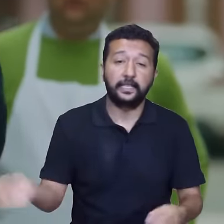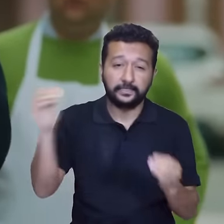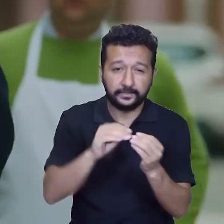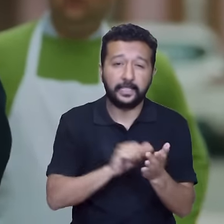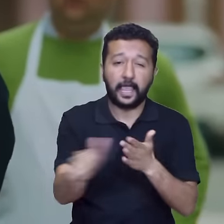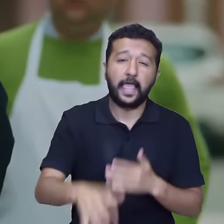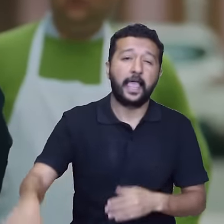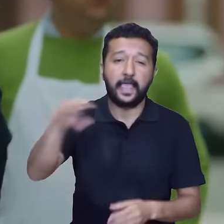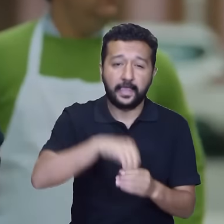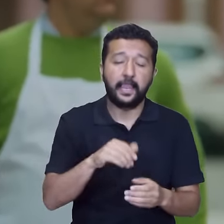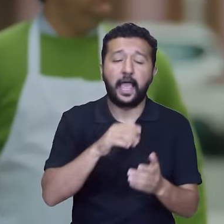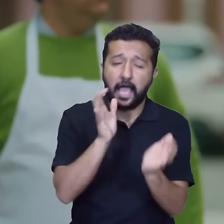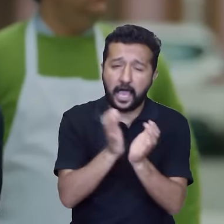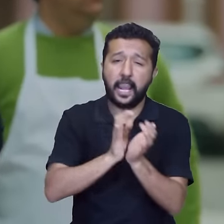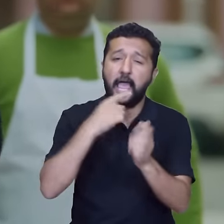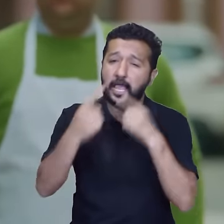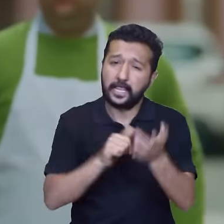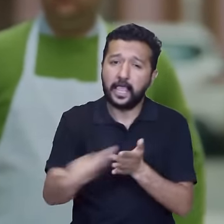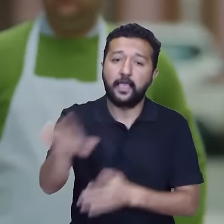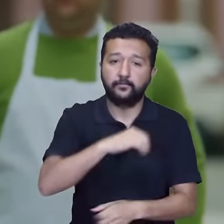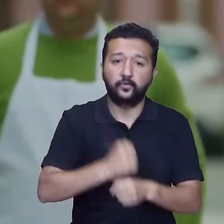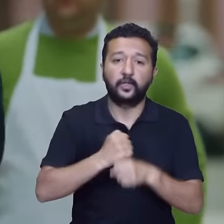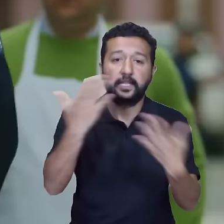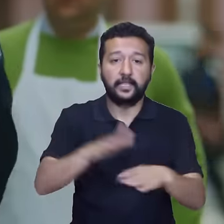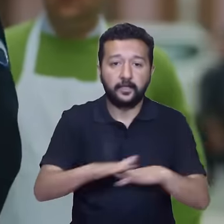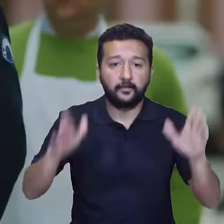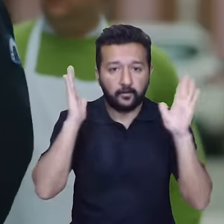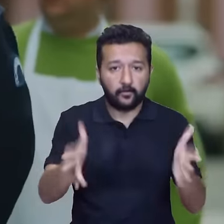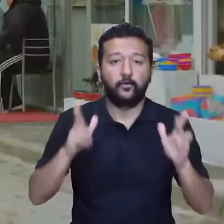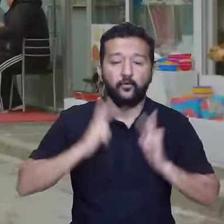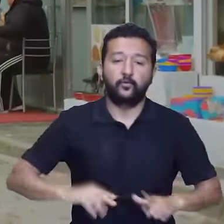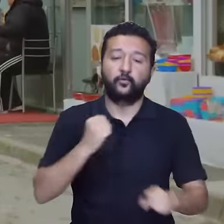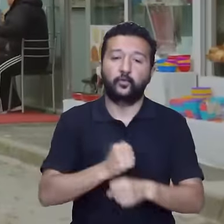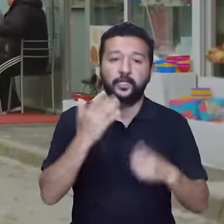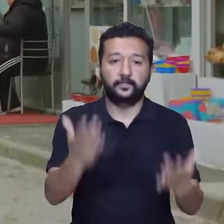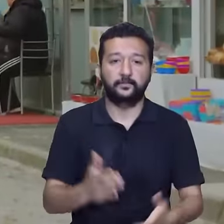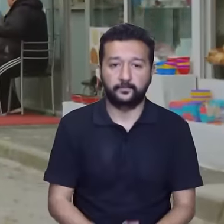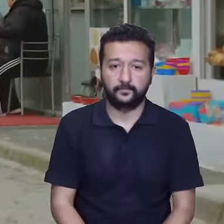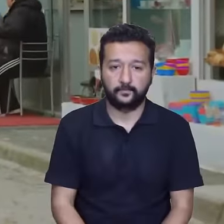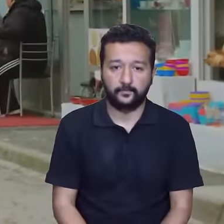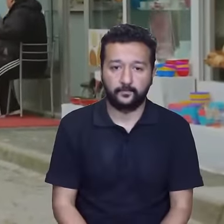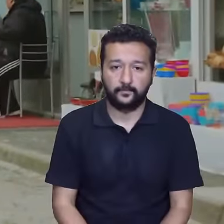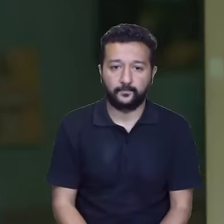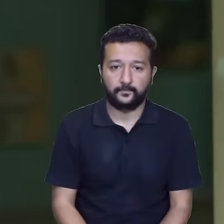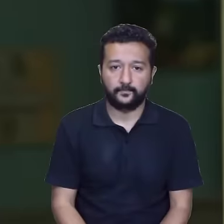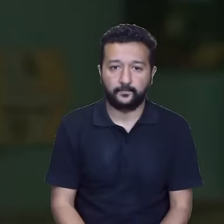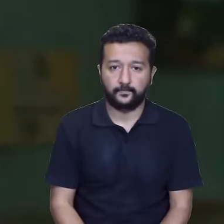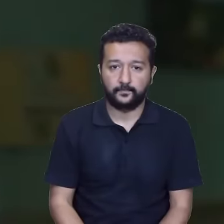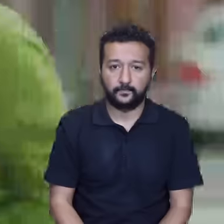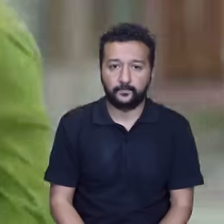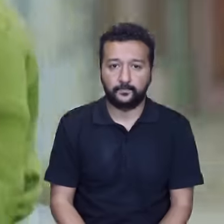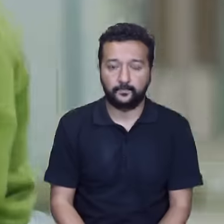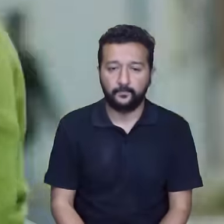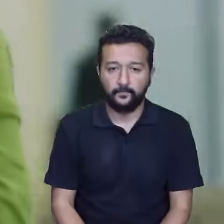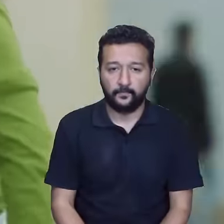Gelmişinize, geçmişinize, yedi sülalenizin cümlesine günaydın. Tamam mı? Oh, günaydın. Zeki şaşırıp arkasından bakarak